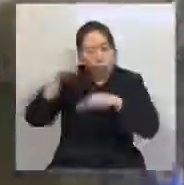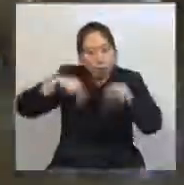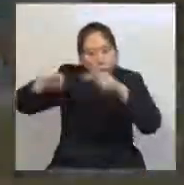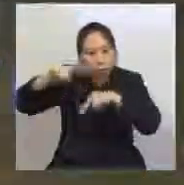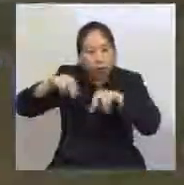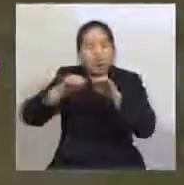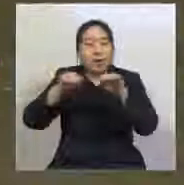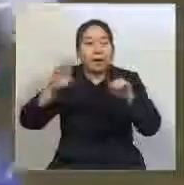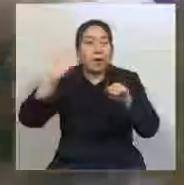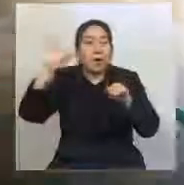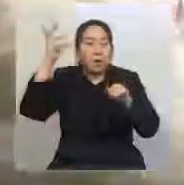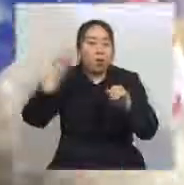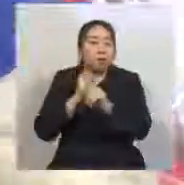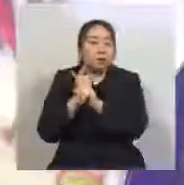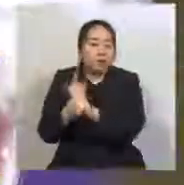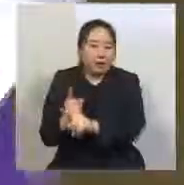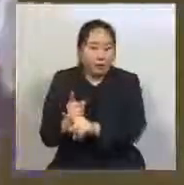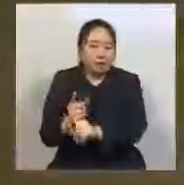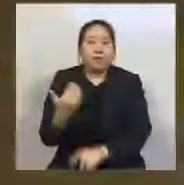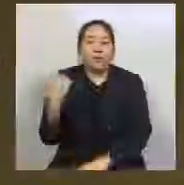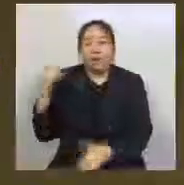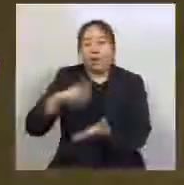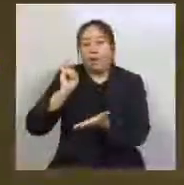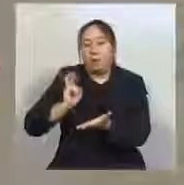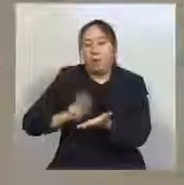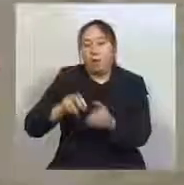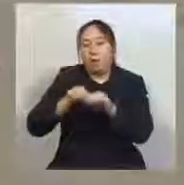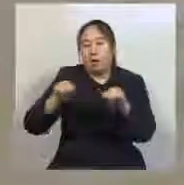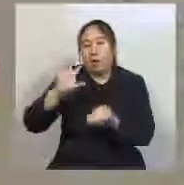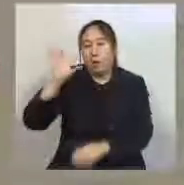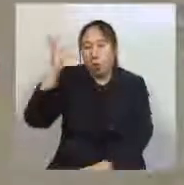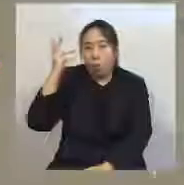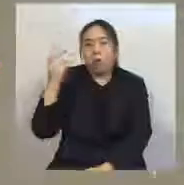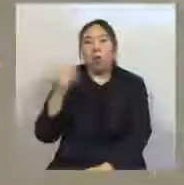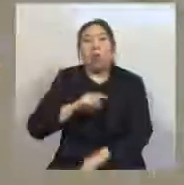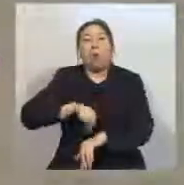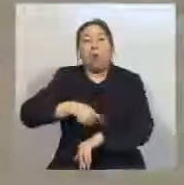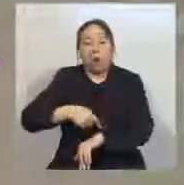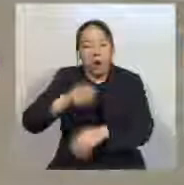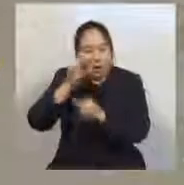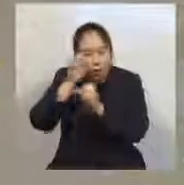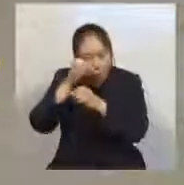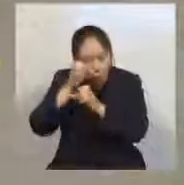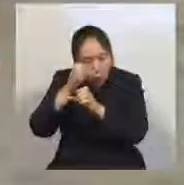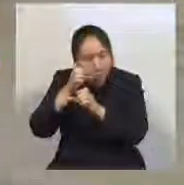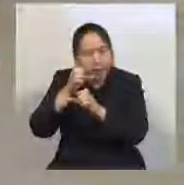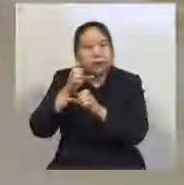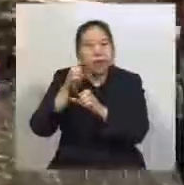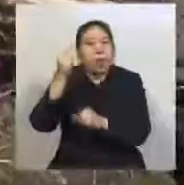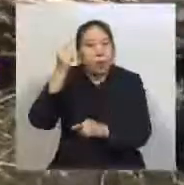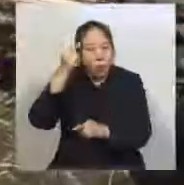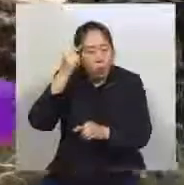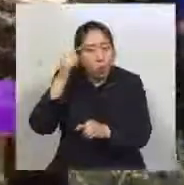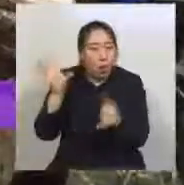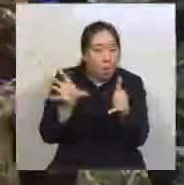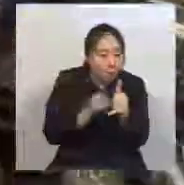อนามัยโลกหรือว่า WHO และก็ผ่านการรับรองตามมาตรฐานสากลใช้ระยะเวลาในการตรวจยืนยันและรู้ผลภาย